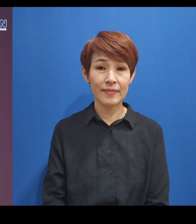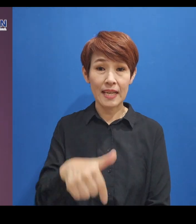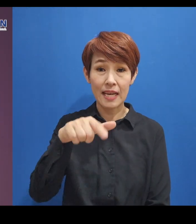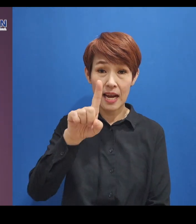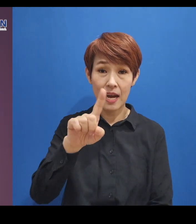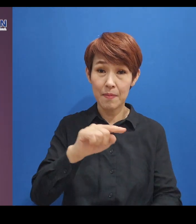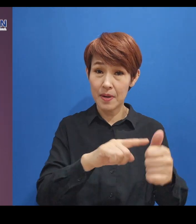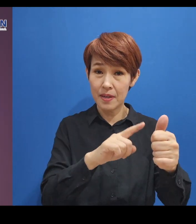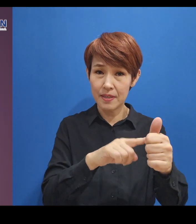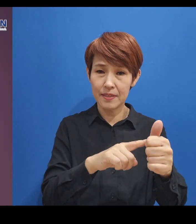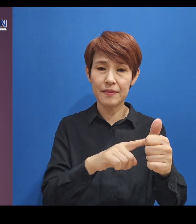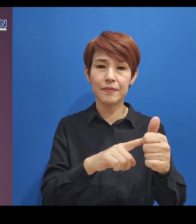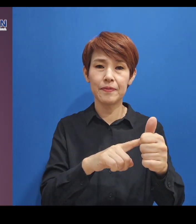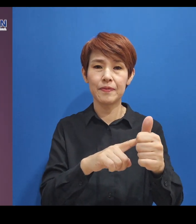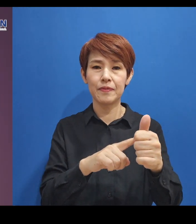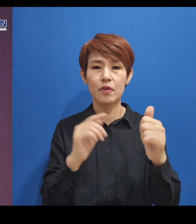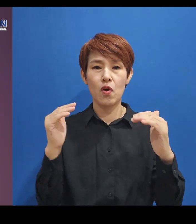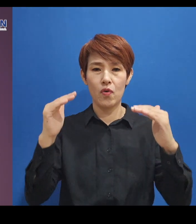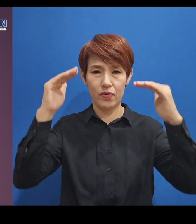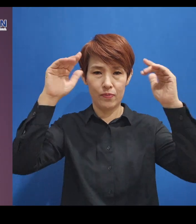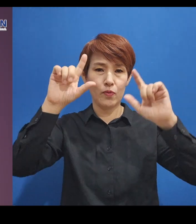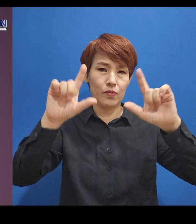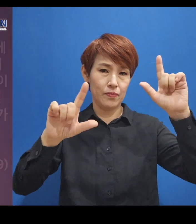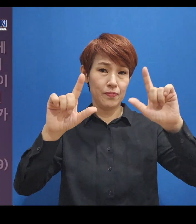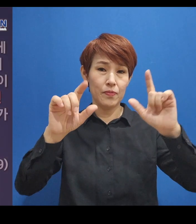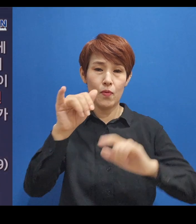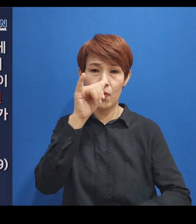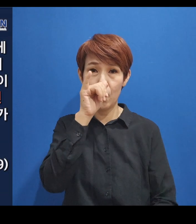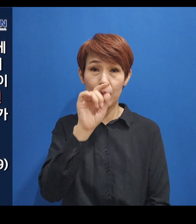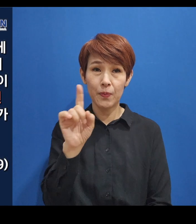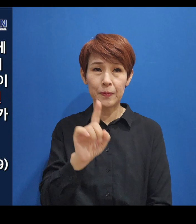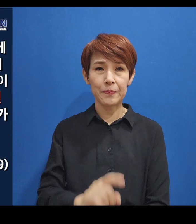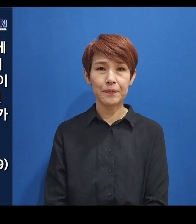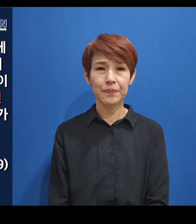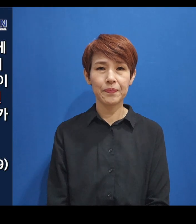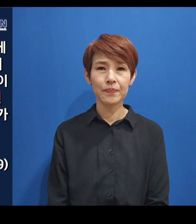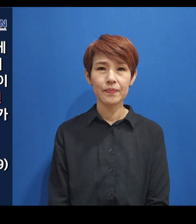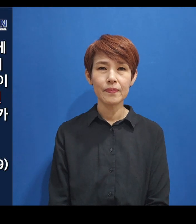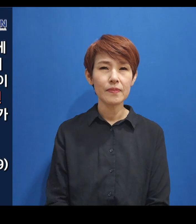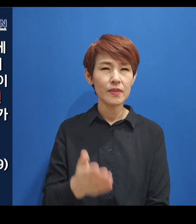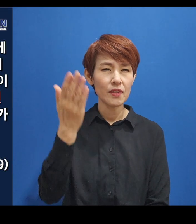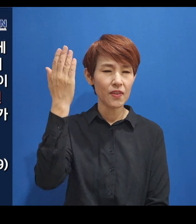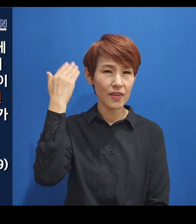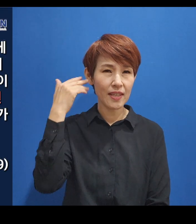가말리엘은 여기서 멈추지 않아요. 어른의 모습을 또다시 보이는데 확인하시죠.